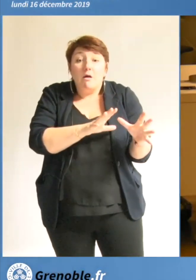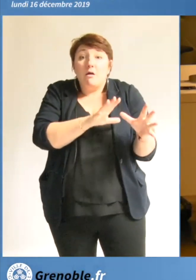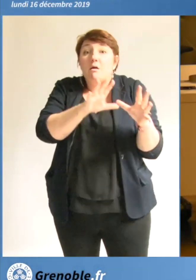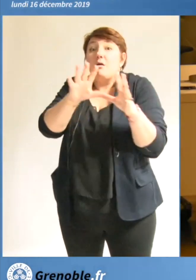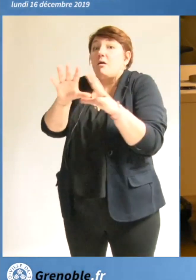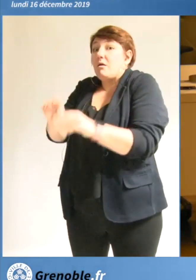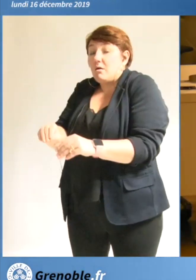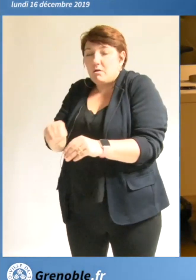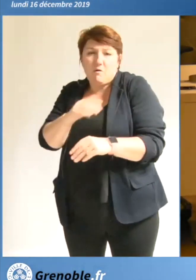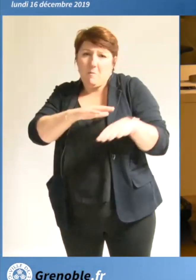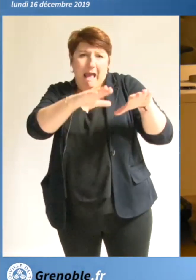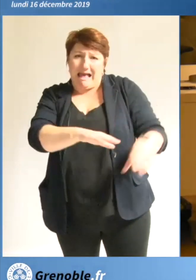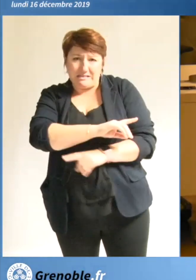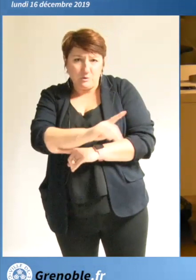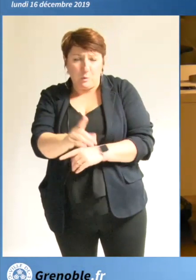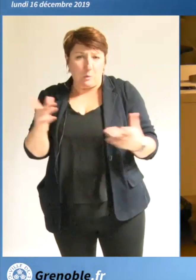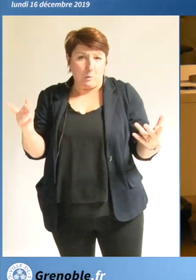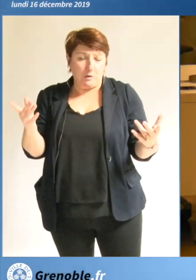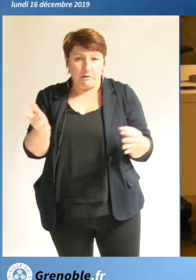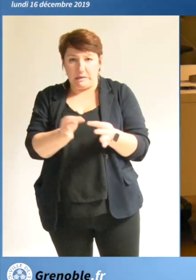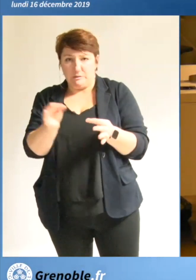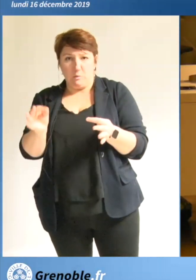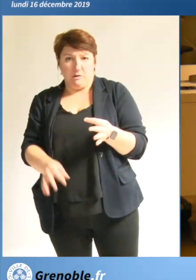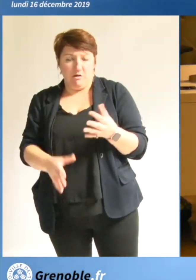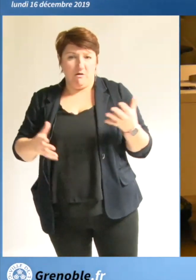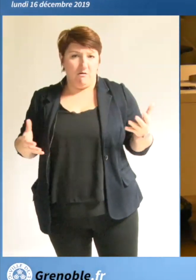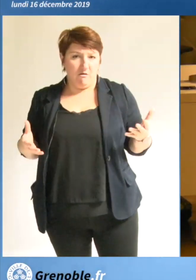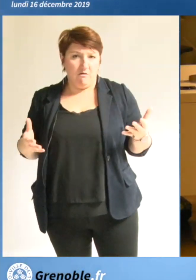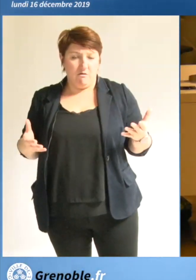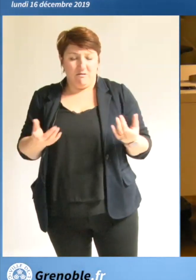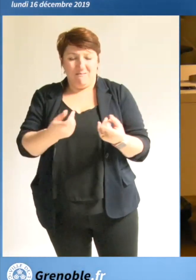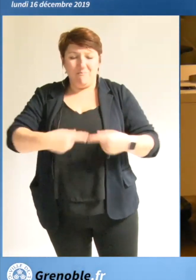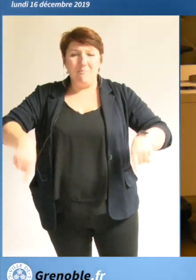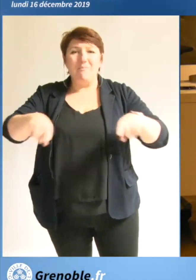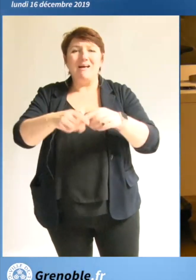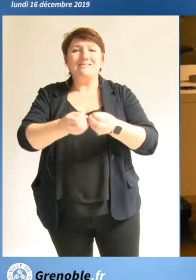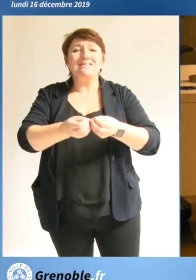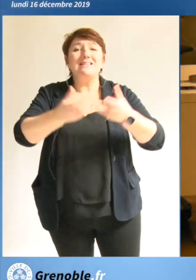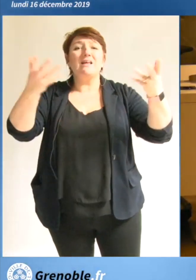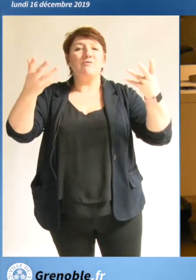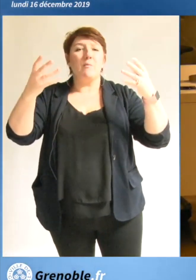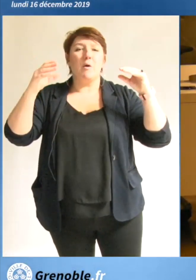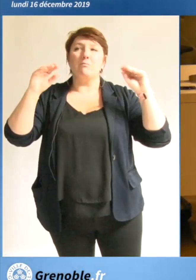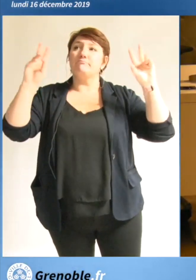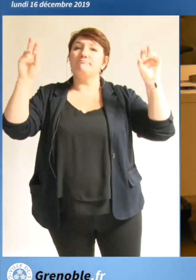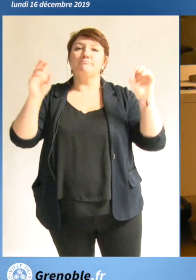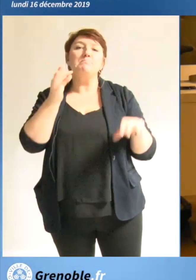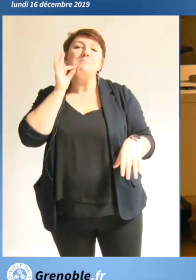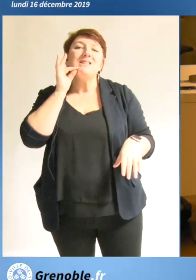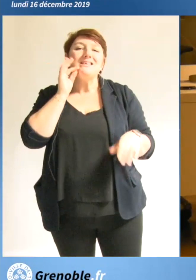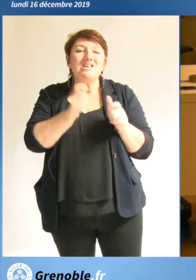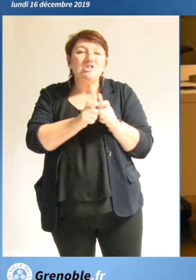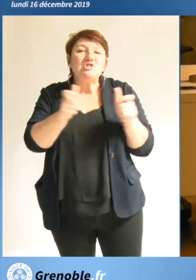une future installation. Ce qui fait qu'au lieu que la place se développe en centre commercial, comme un